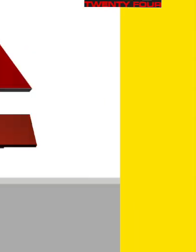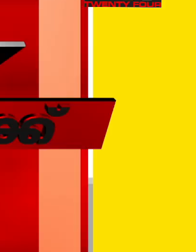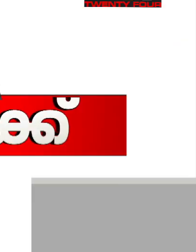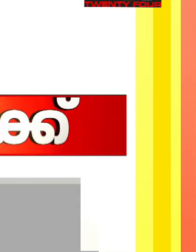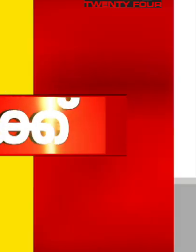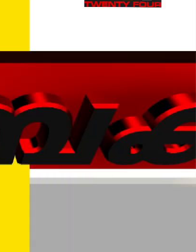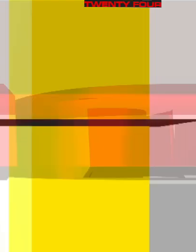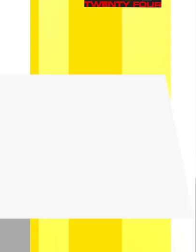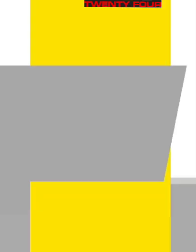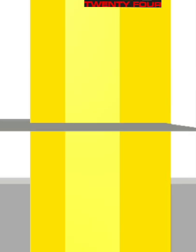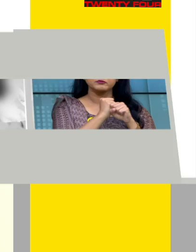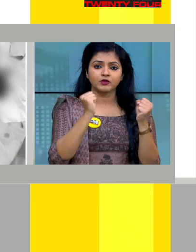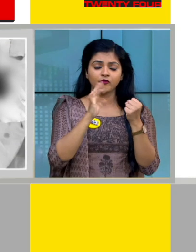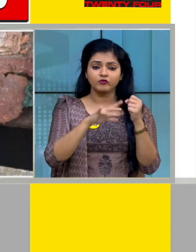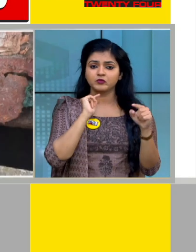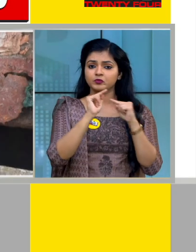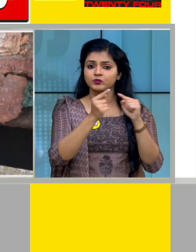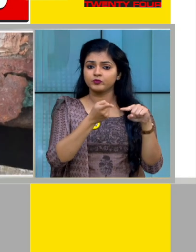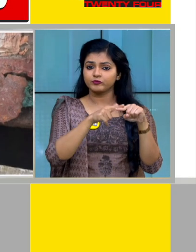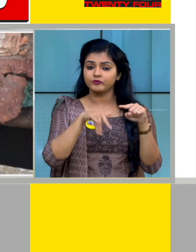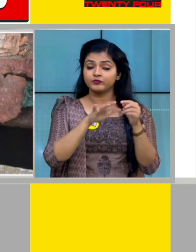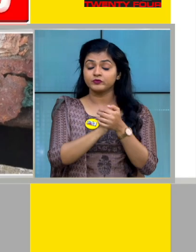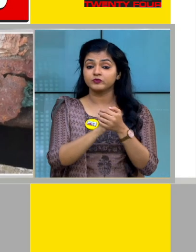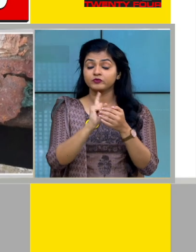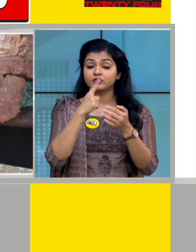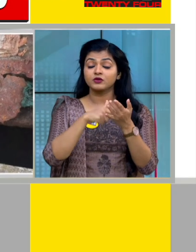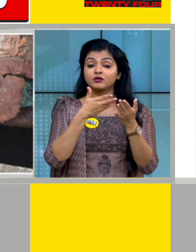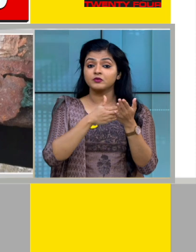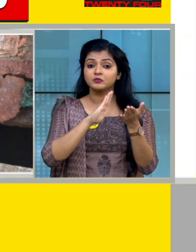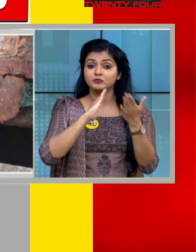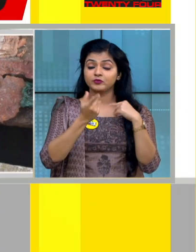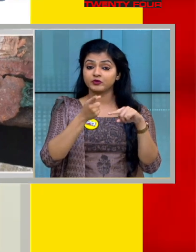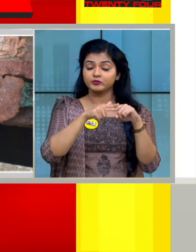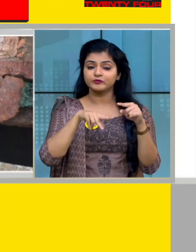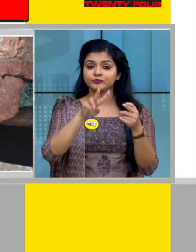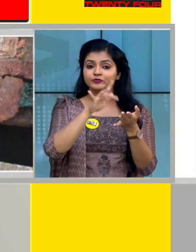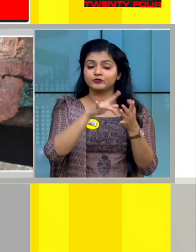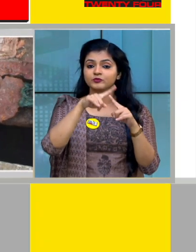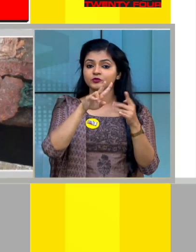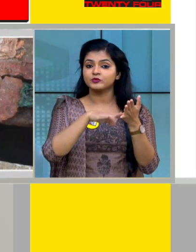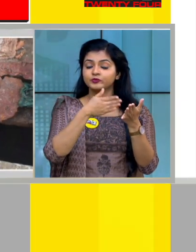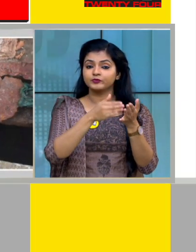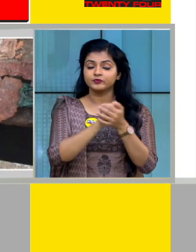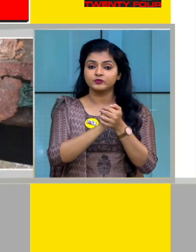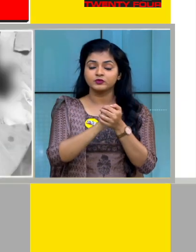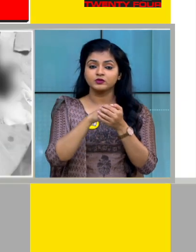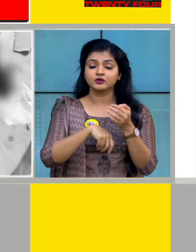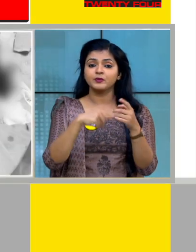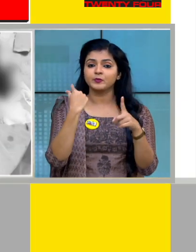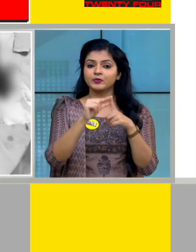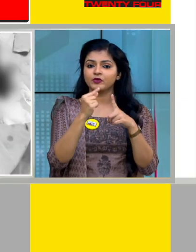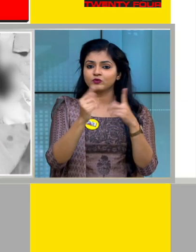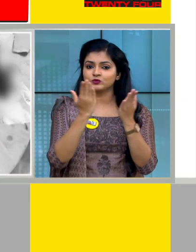ആരോപണം ഉയരുന്നുമുണ്ട്. ആദ്യം തന്നെ അതിദാരുണമായിട്ടുള്ള ഒരു സംഭവമാണ് ഇത്തരത്തിൽ വിഴുപ്പുറത്തുണ്ടായിരിക്കുന്നത്. വിഴുപ്പുറത്തെ വിക്രവണ്ടിയിലെ ഒരു സ്വകാര്യ